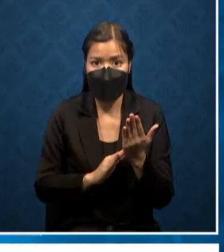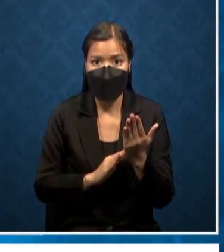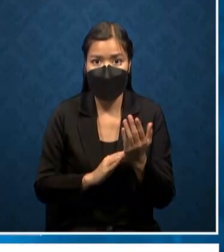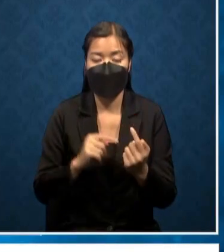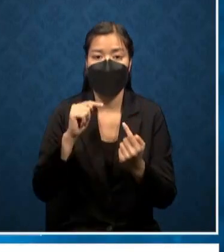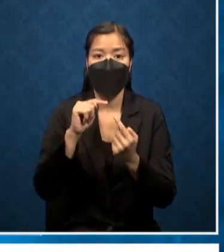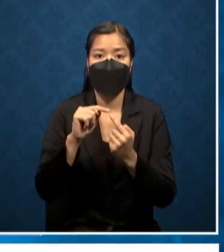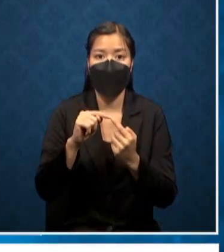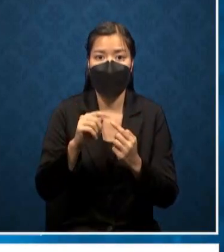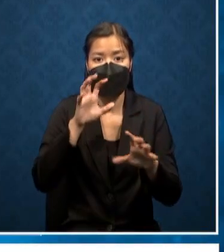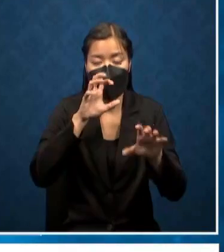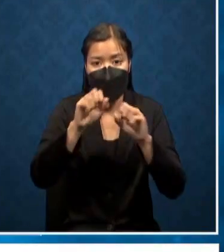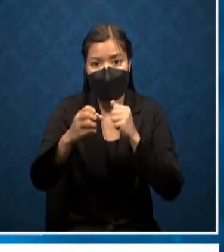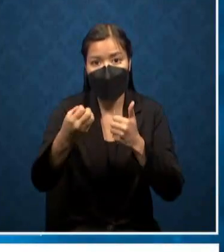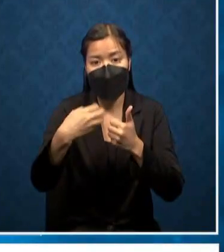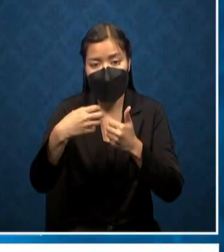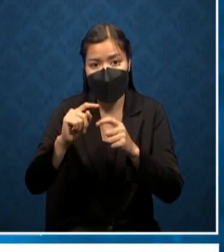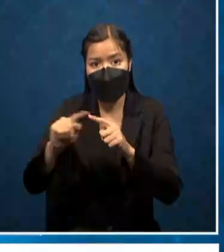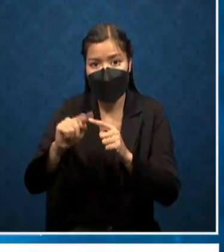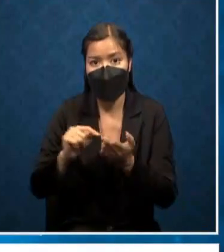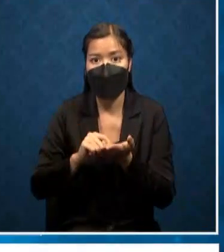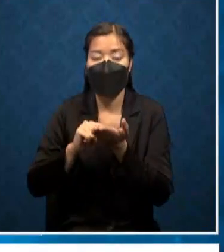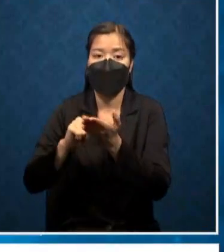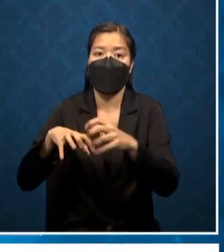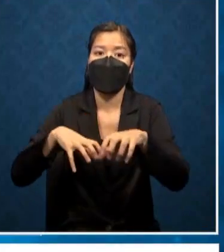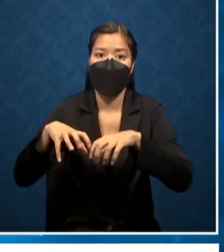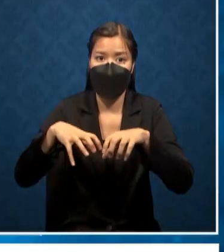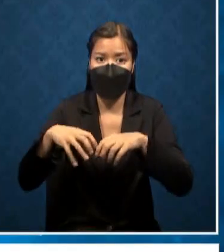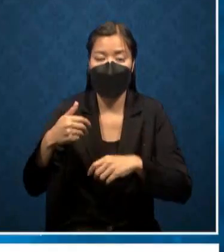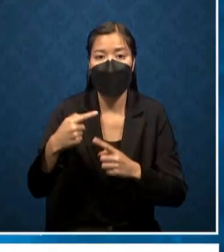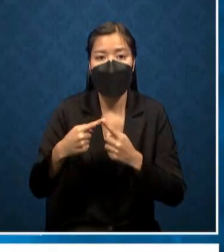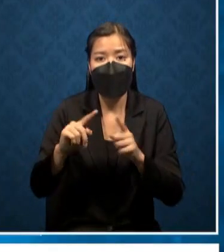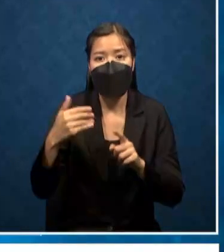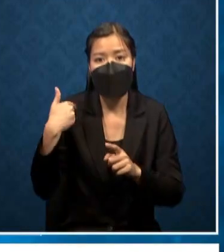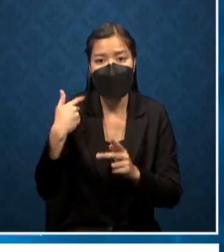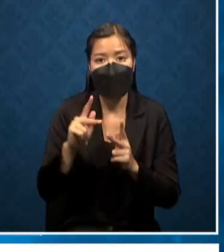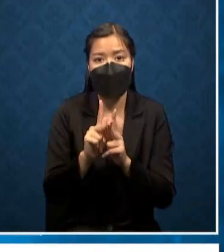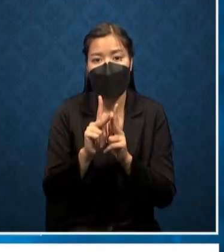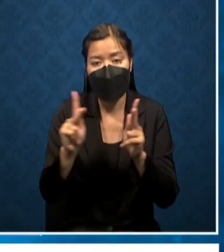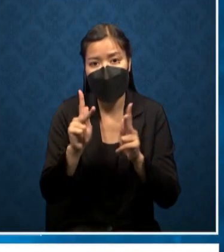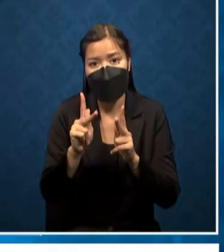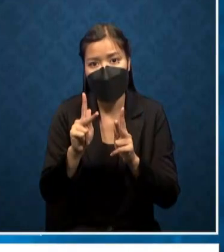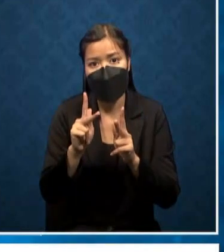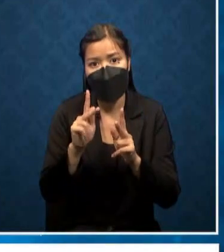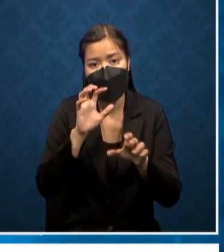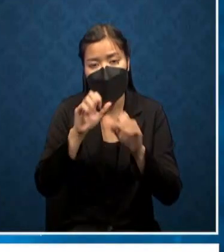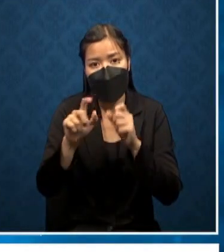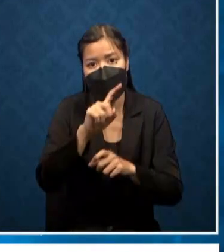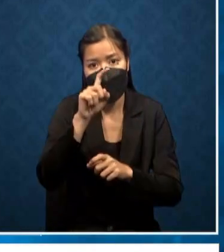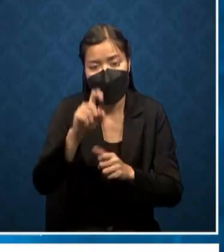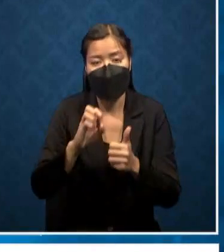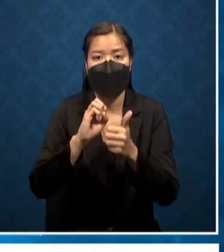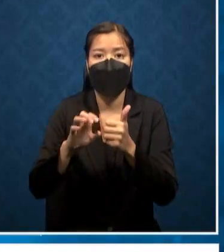วุฒิสภาไปดำเนินการแต่ยังมีประเด็นที่คณะกรรมการมีข้อสังเกตและข้อเสนอแ